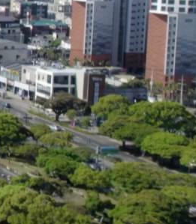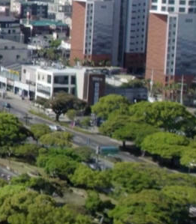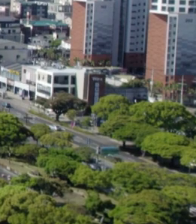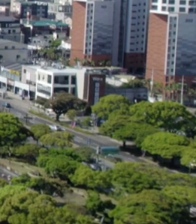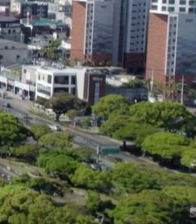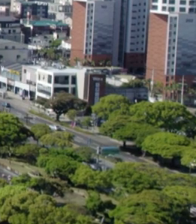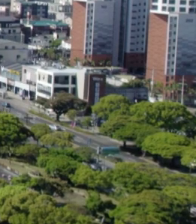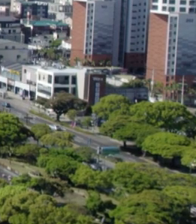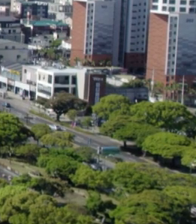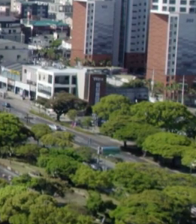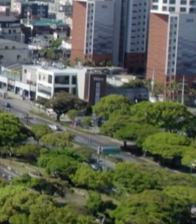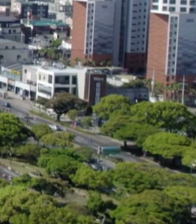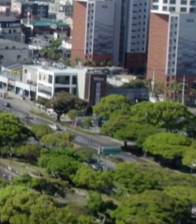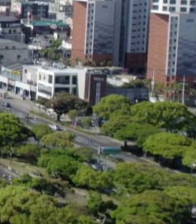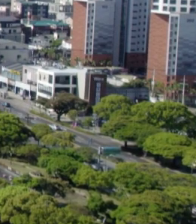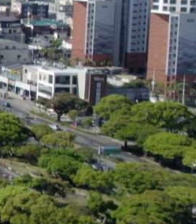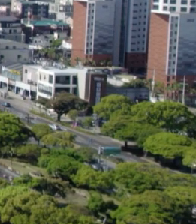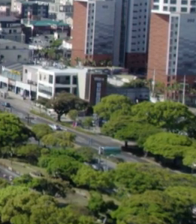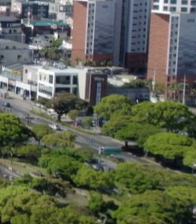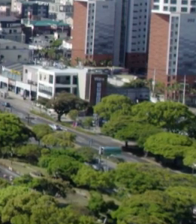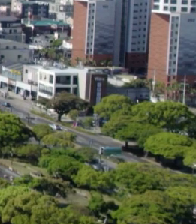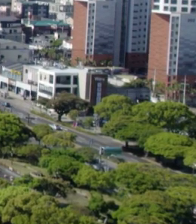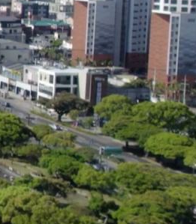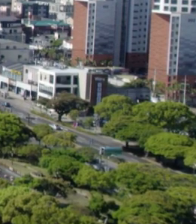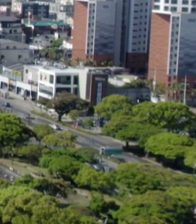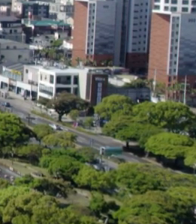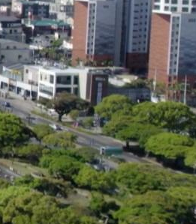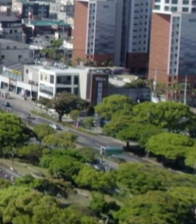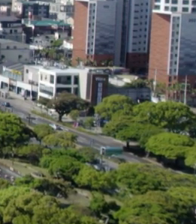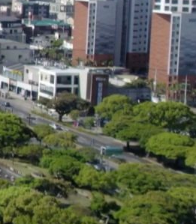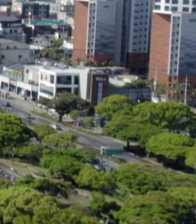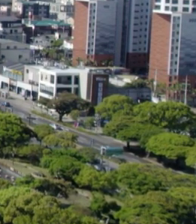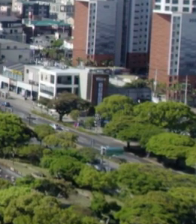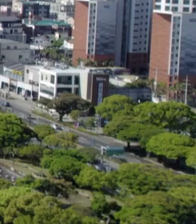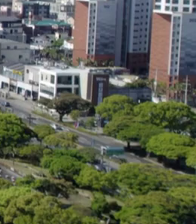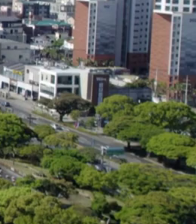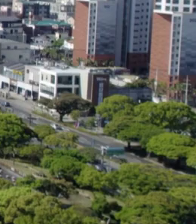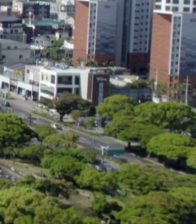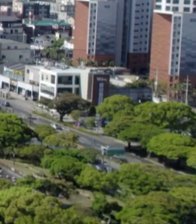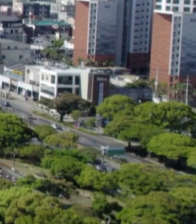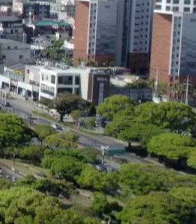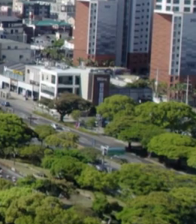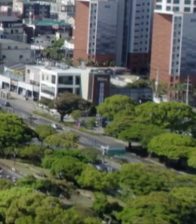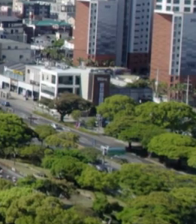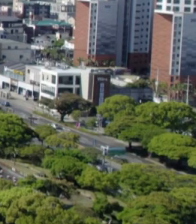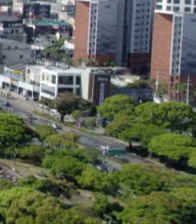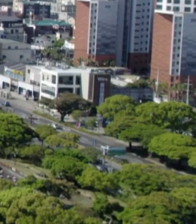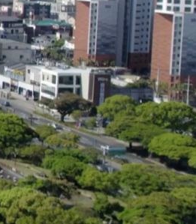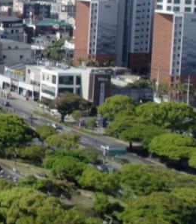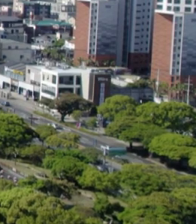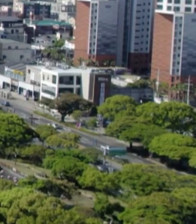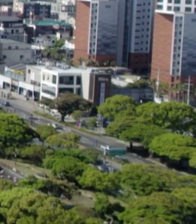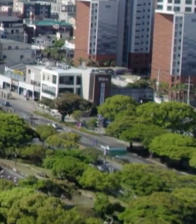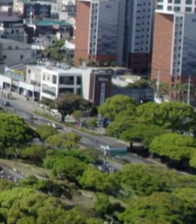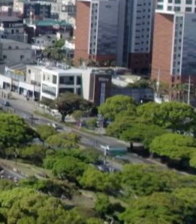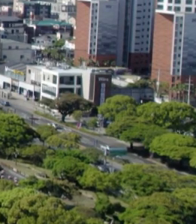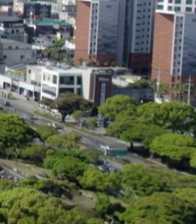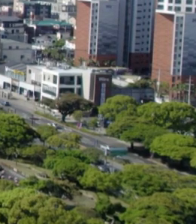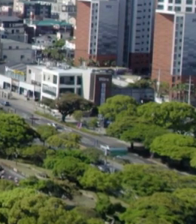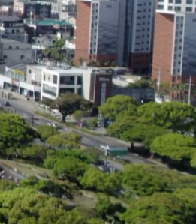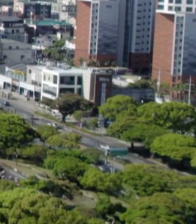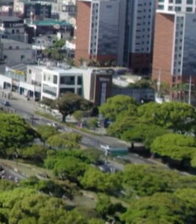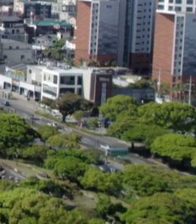국립국가트라우마치유센터 운영에 관한 법률 일부 개정안이 국회 본회의를 통과하면서 트라우마치유센터 운영비 전액이